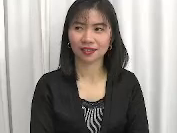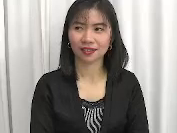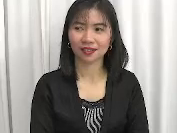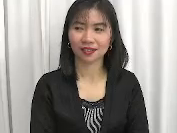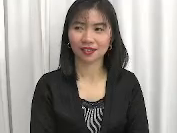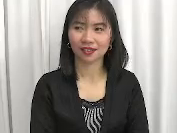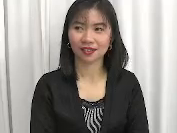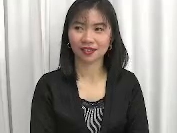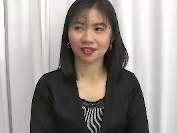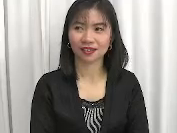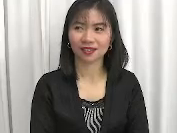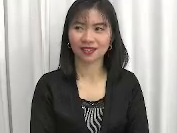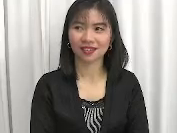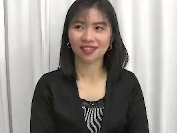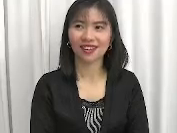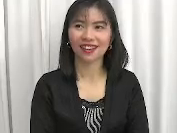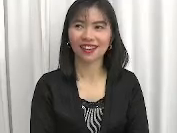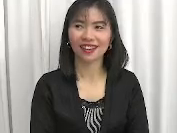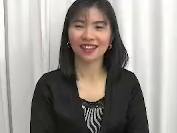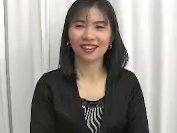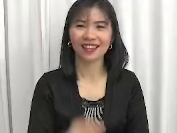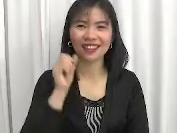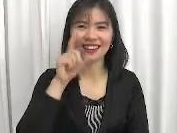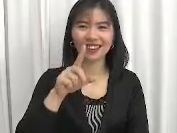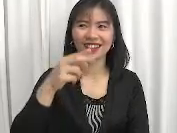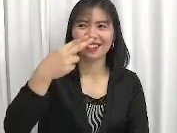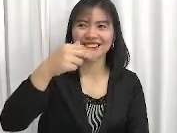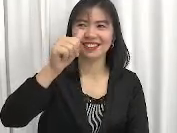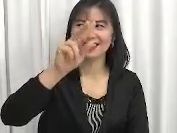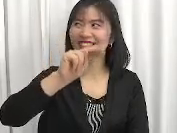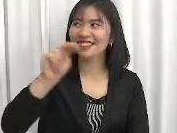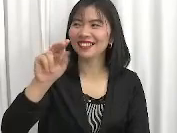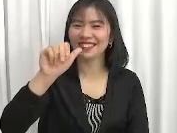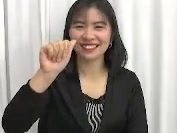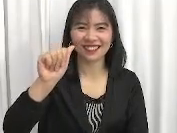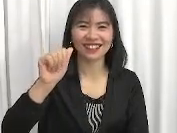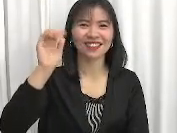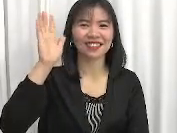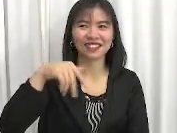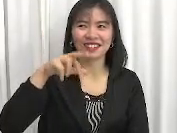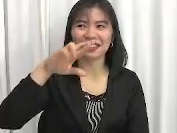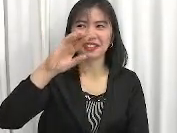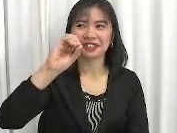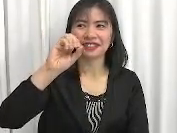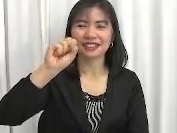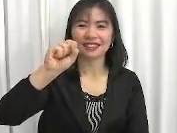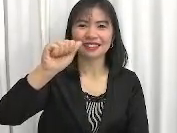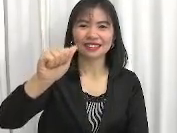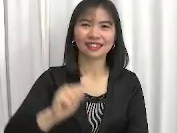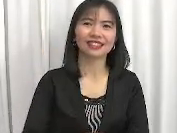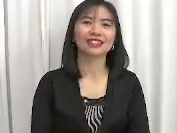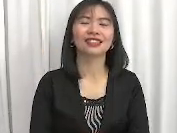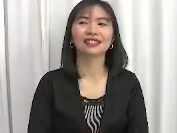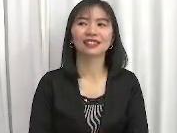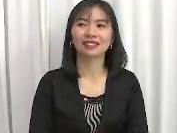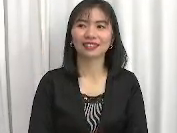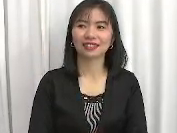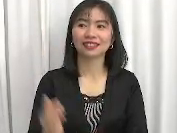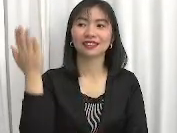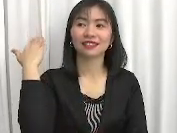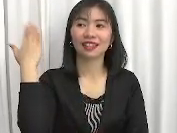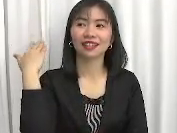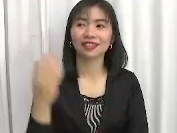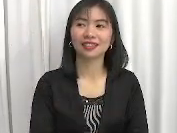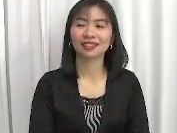Hannah Rose Palmes. Amen. Congratulations. Si Ma'am Hannah. At yung last week po, yung baka hindi nyo pa nakiclaim,